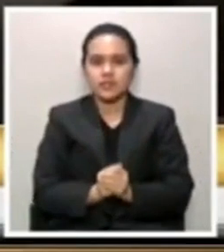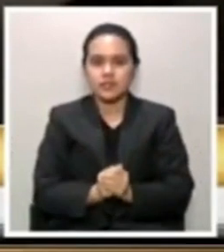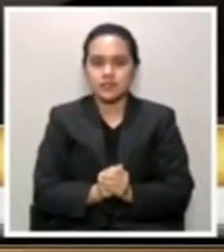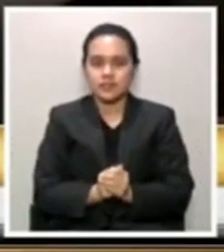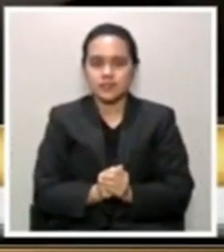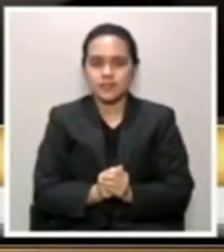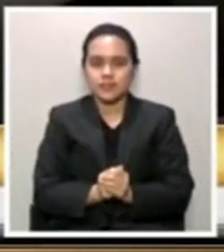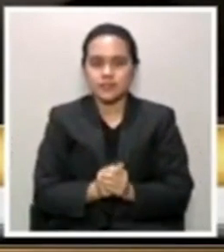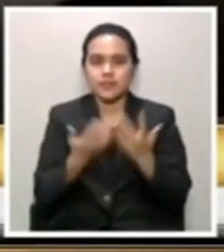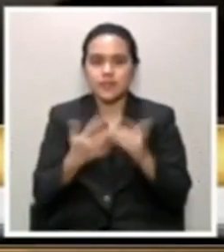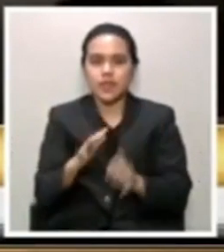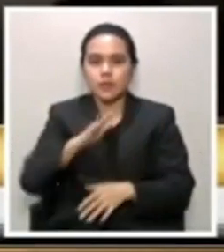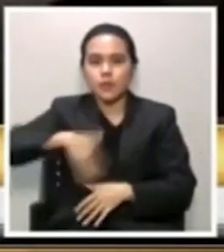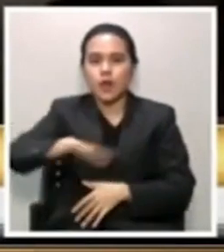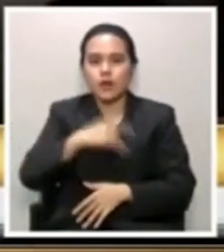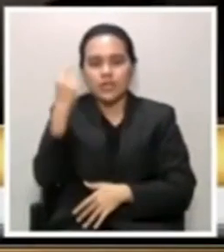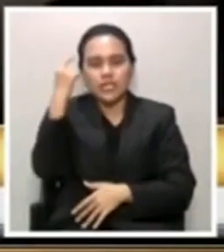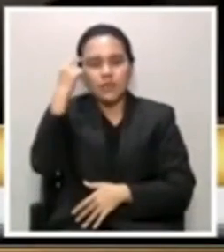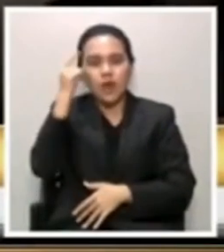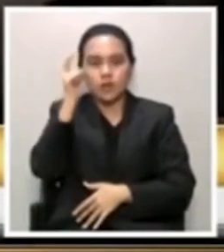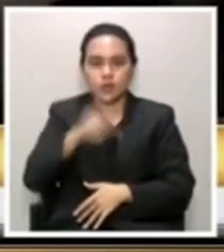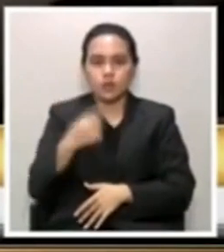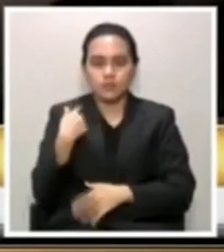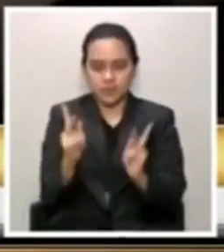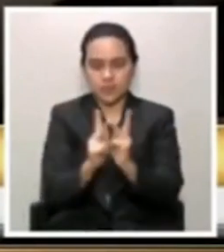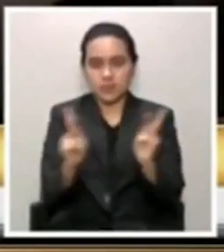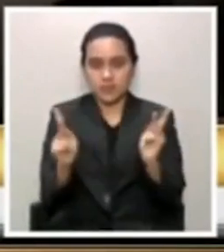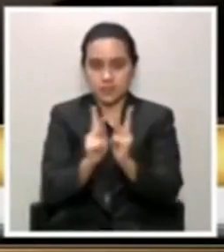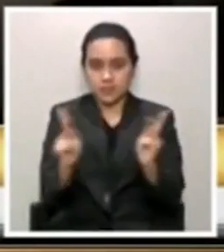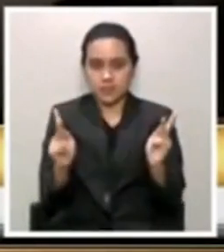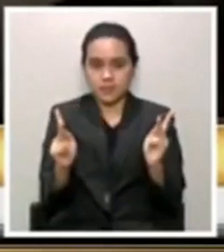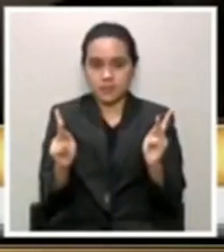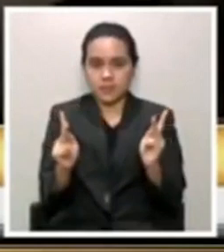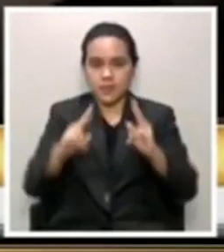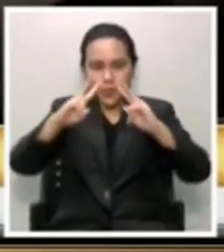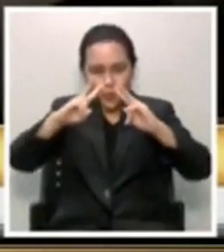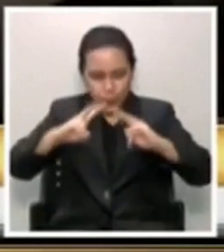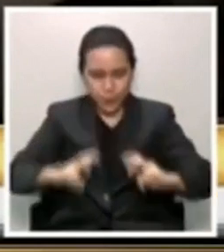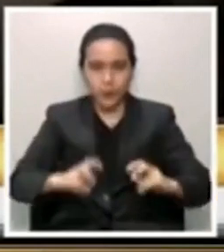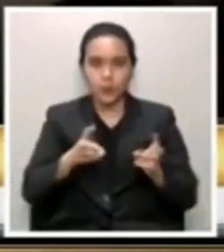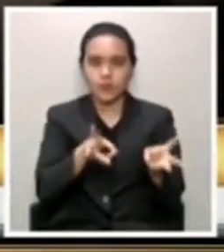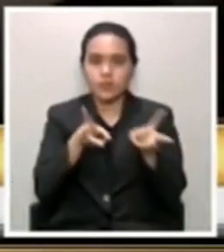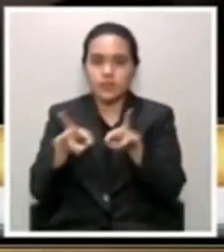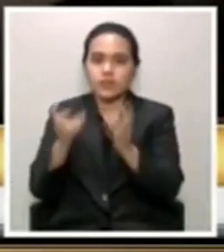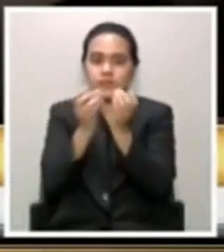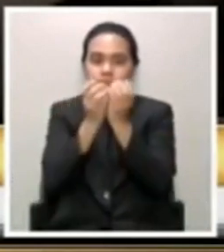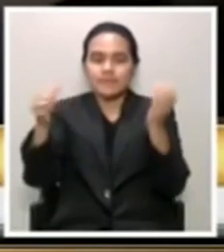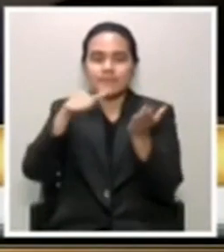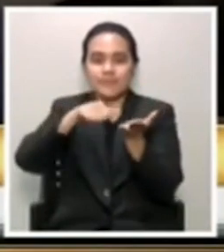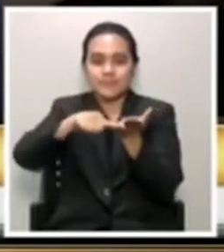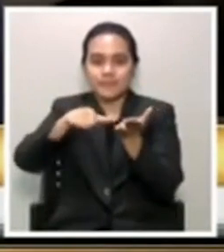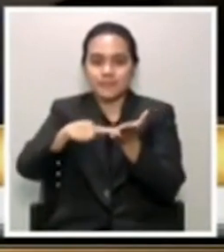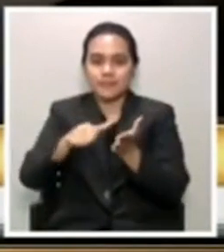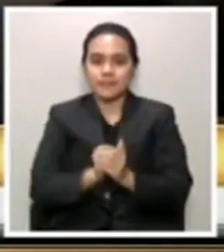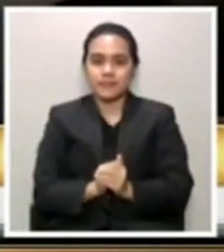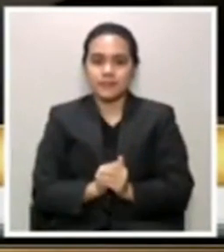จึงมีความคิดว่าต้องเริ่มต้นจากการเสนอให้มีคณะกรรมาการวิสามัญเพื่อศึกษาการแก้ไขรัฐธรรมนูญนี้เสียก่อนท่านประธานครับ